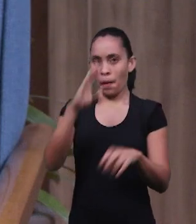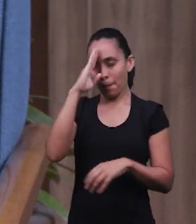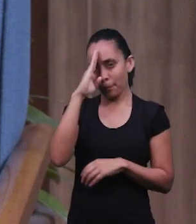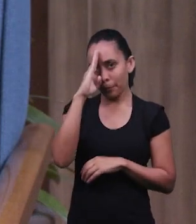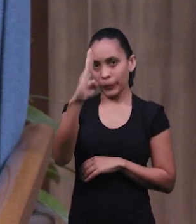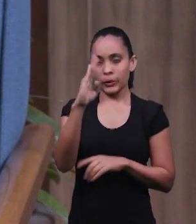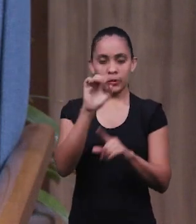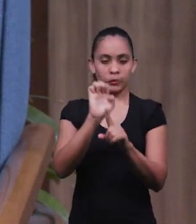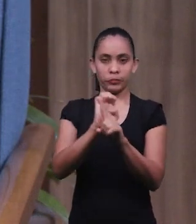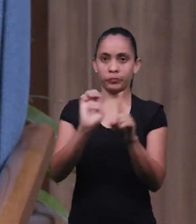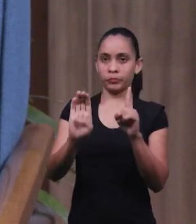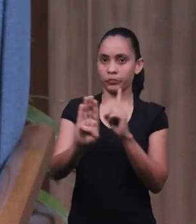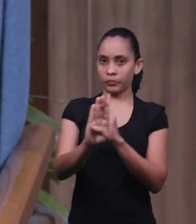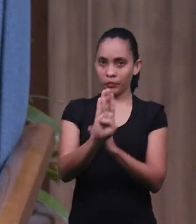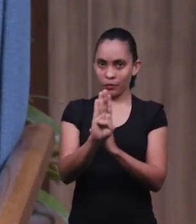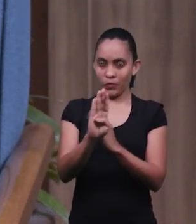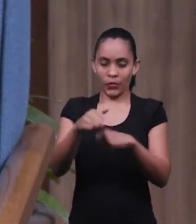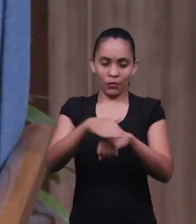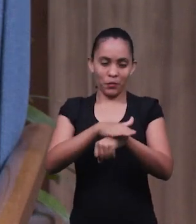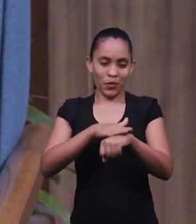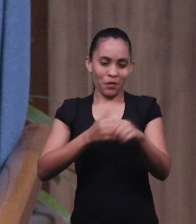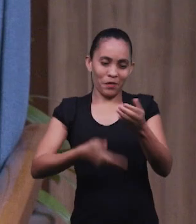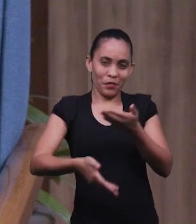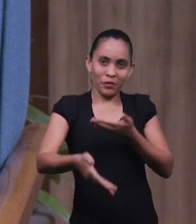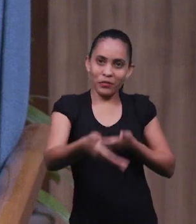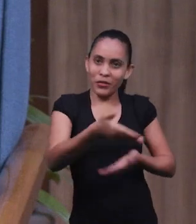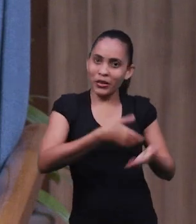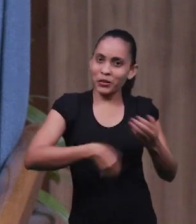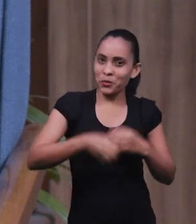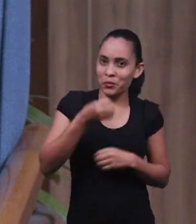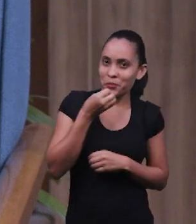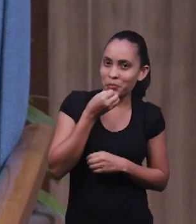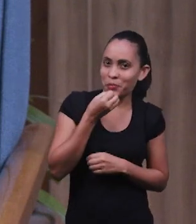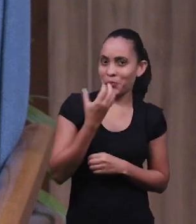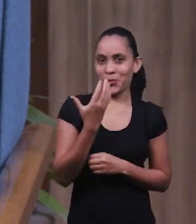biblique dominicale dans une conversation